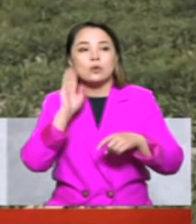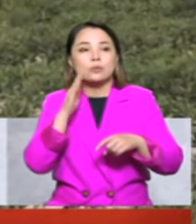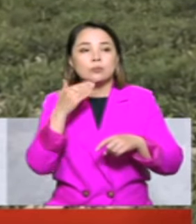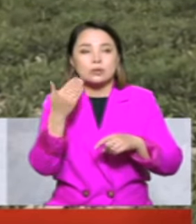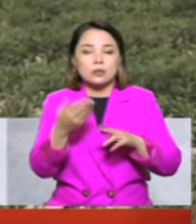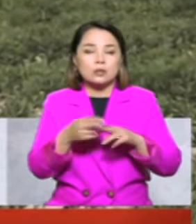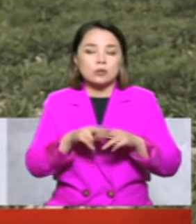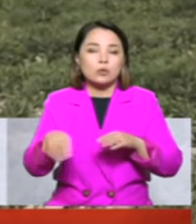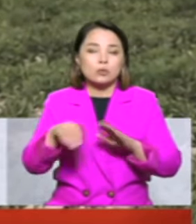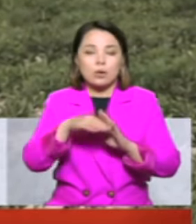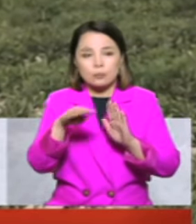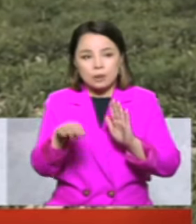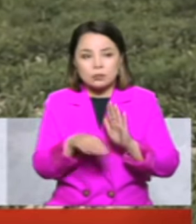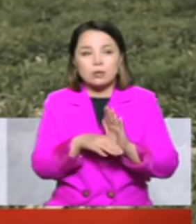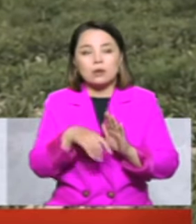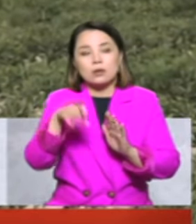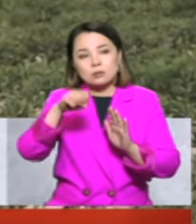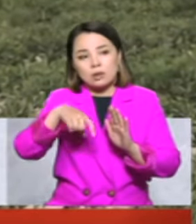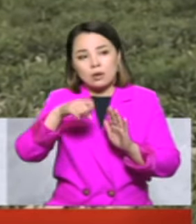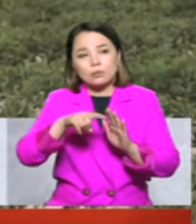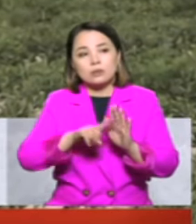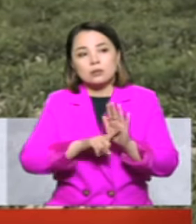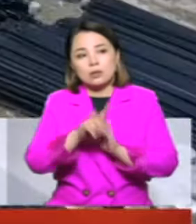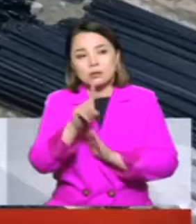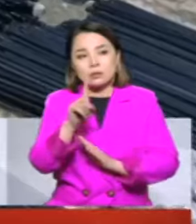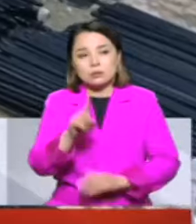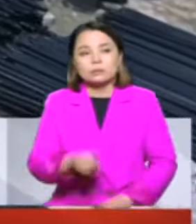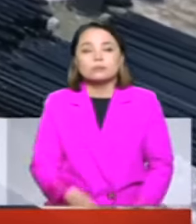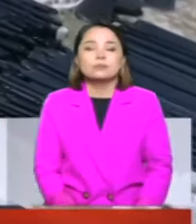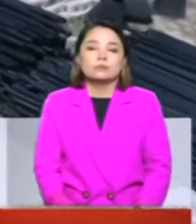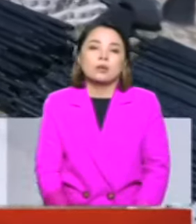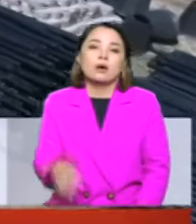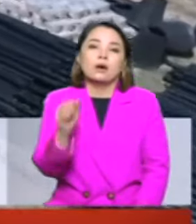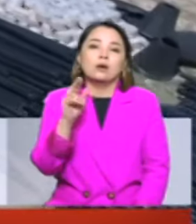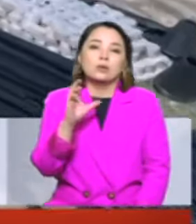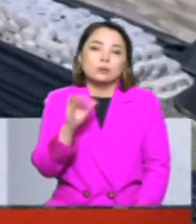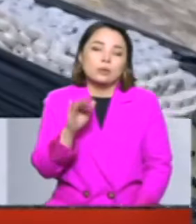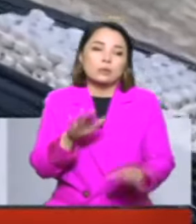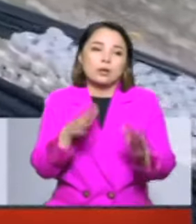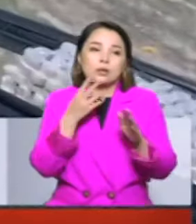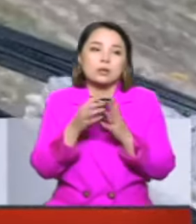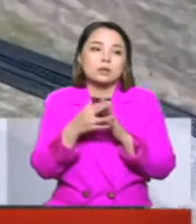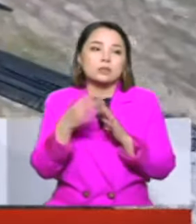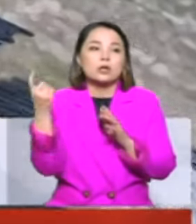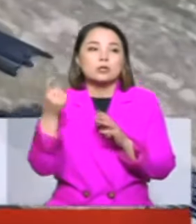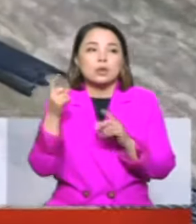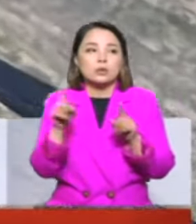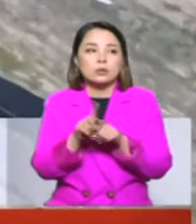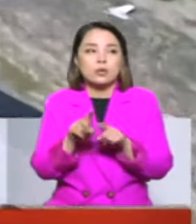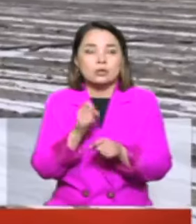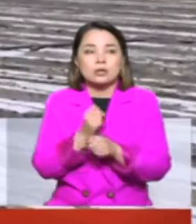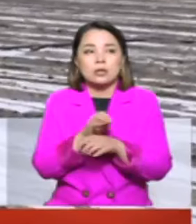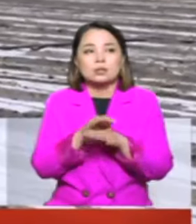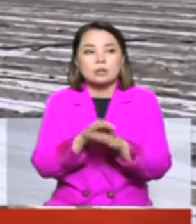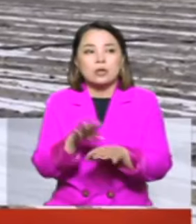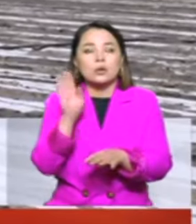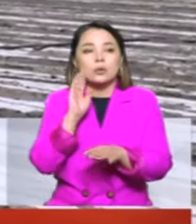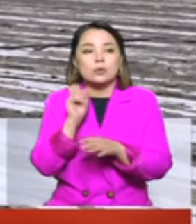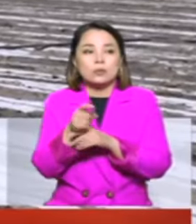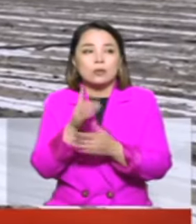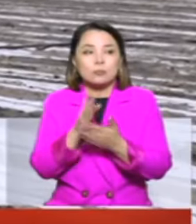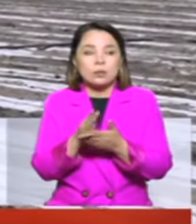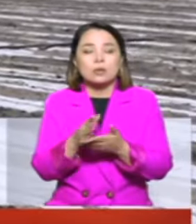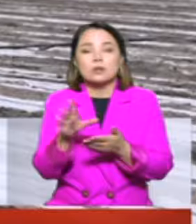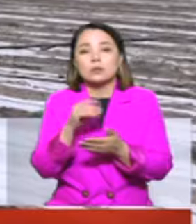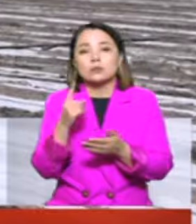суарсақ, биыл топырақ астымен тамшылатуға көштік. Ал Ақсу аудандағы бұл шаруа қожалығы тәлімді жерге ұңғымалар қазып су шығарып жатыр.